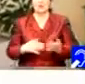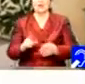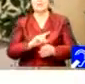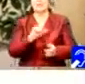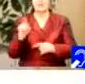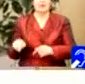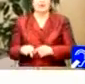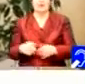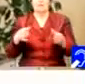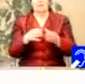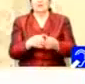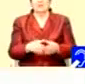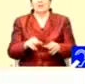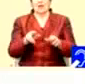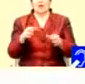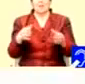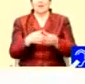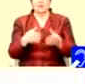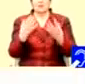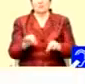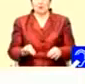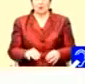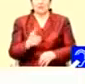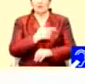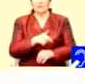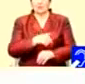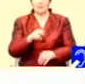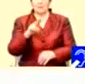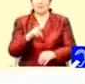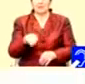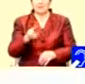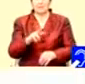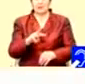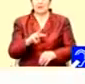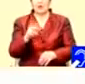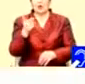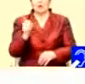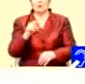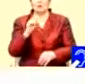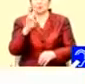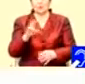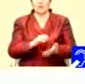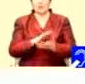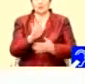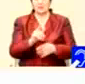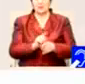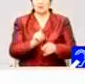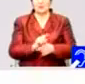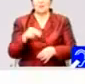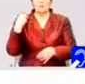parte din fracțiunea parlamentară a Partidului Democrat. Deputat PDM va fi și Ludmila Guzun, care a renunțat la mandatul